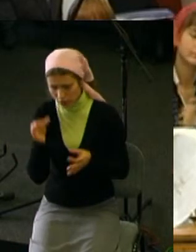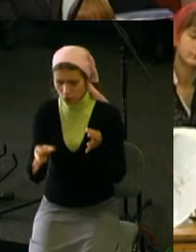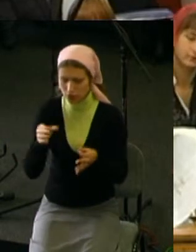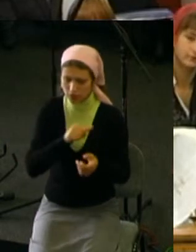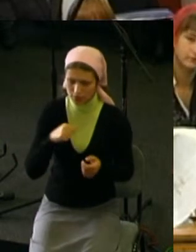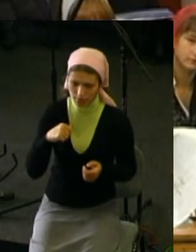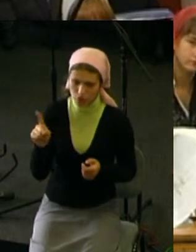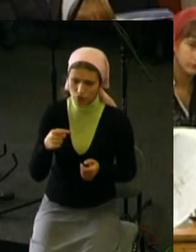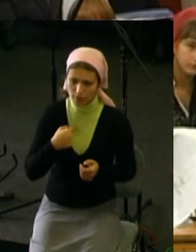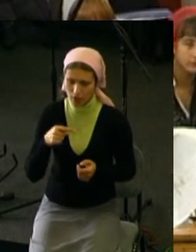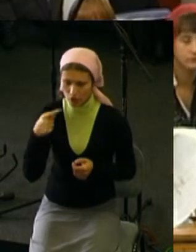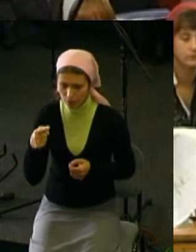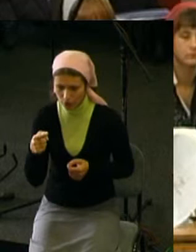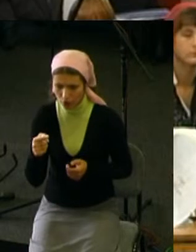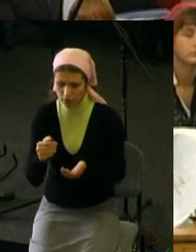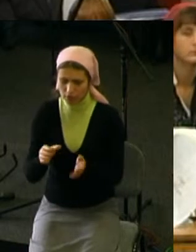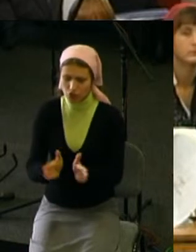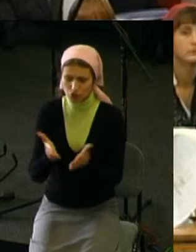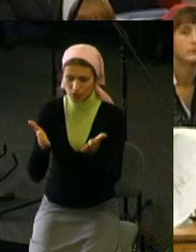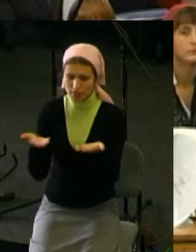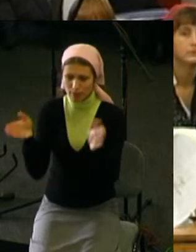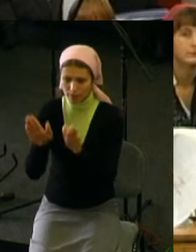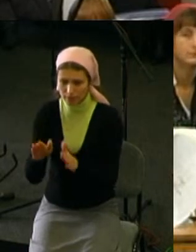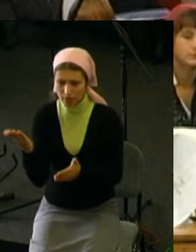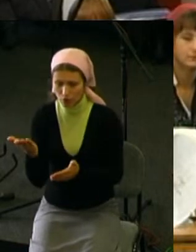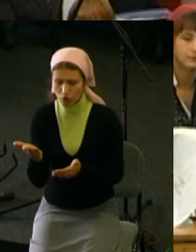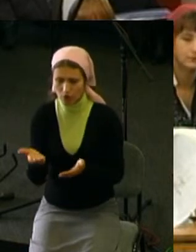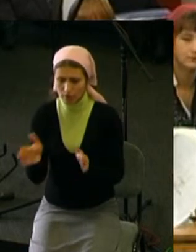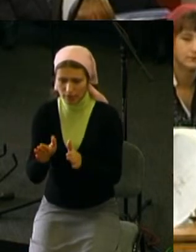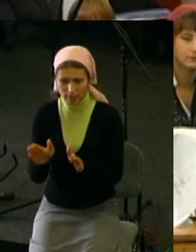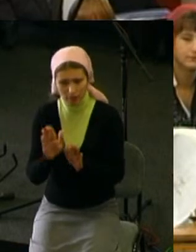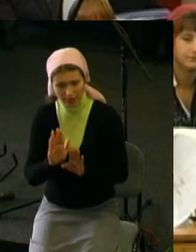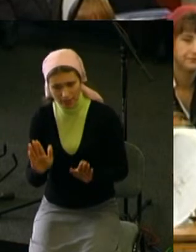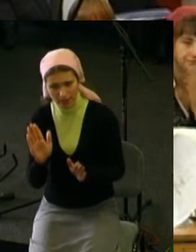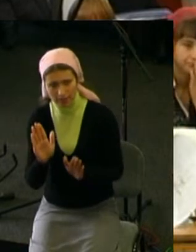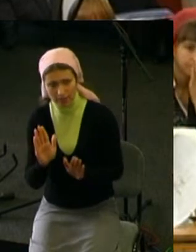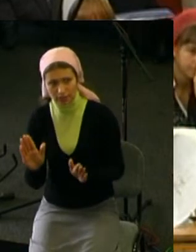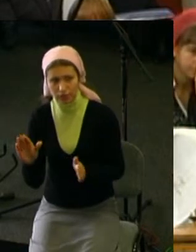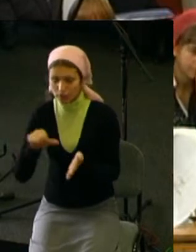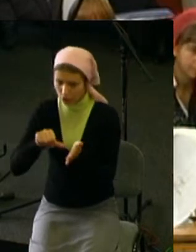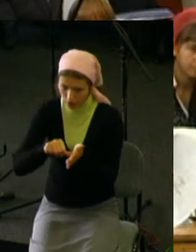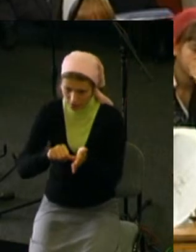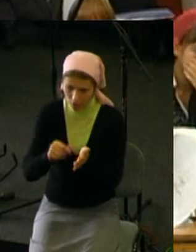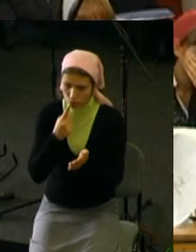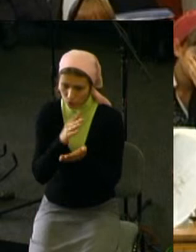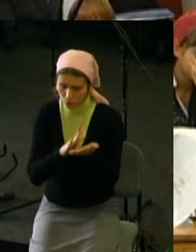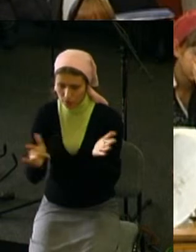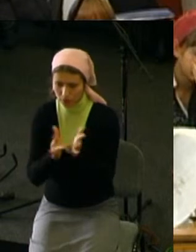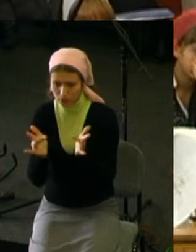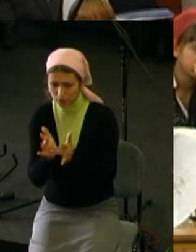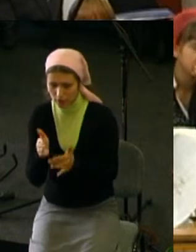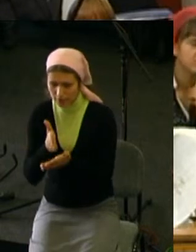судіть самі що я говорю чаша яку благословляємо хіба не є спільність в крові